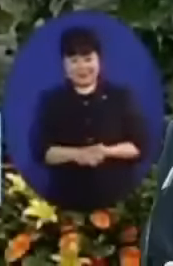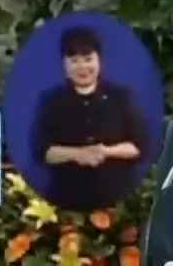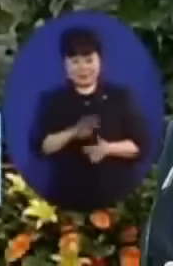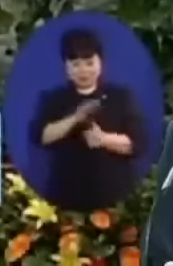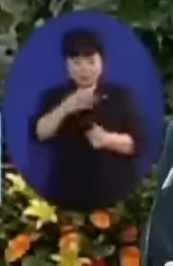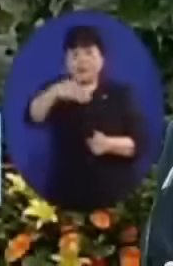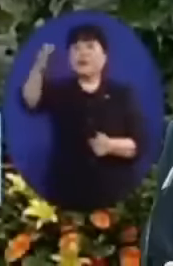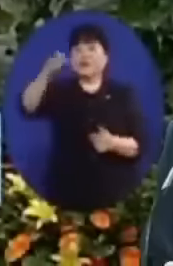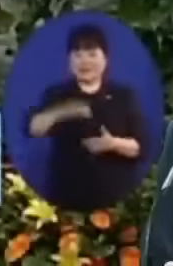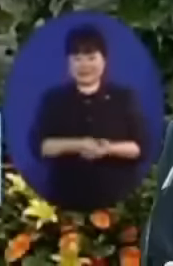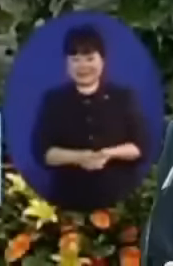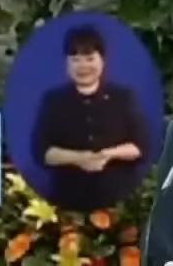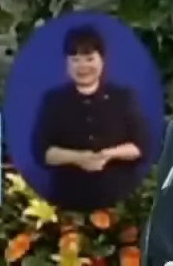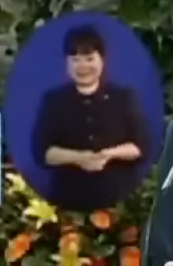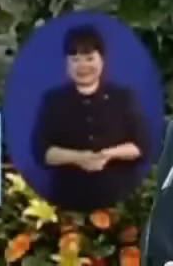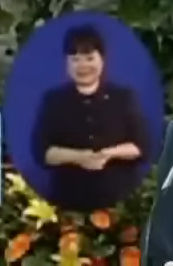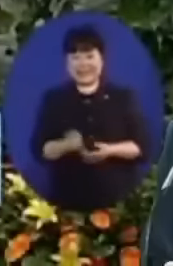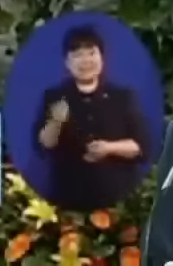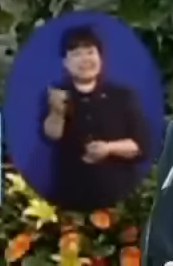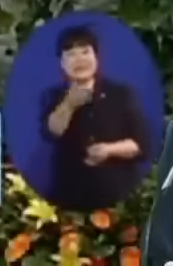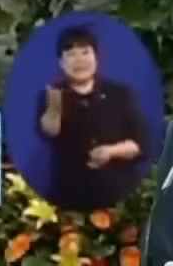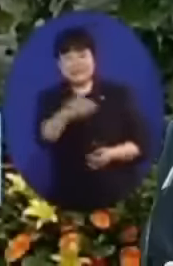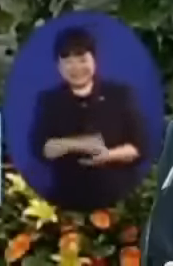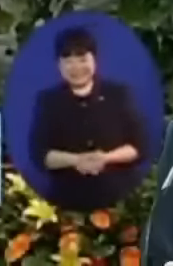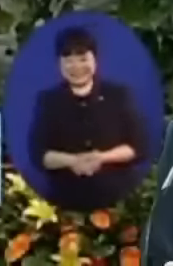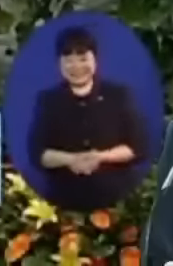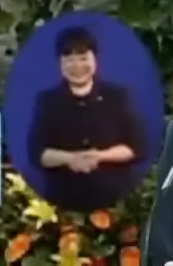공동묘지를 보내려고 그랬지만 아무도 한 사람도 없네.